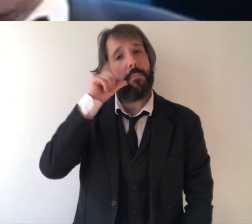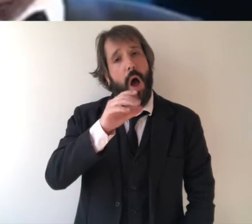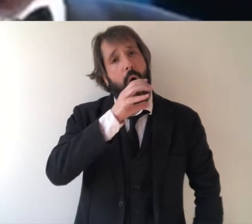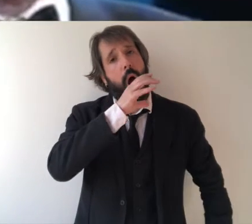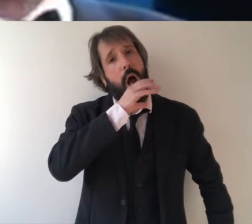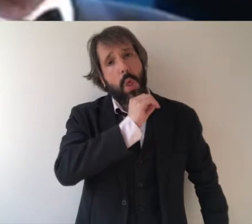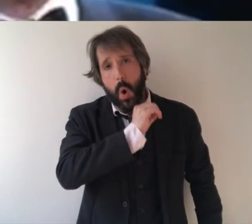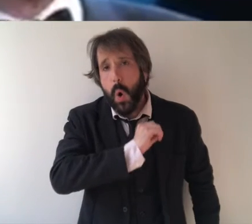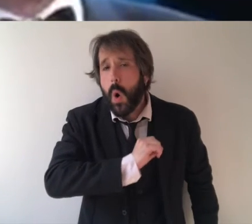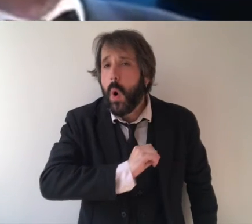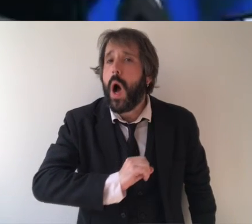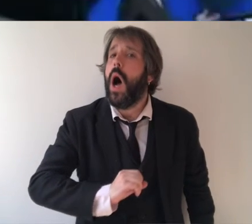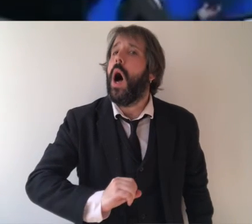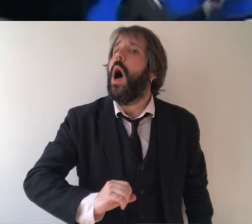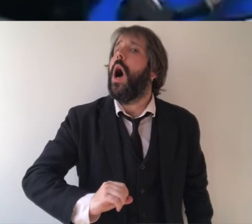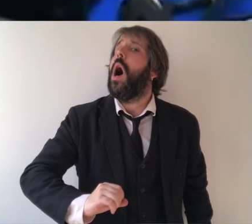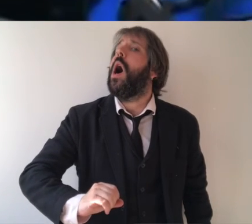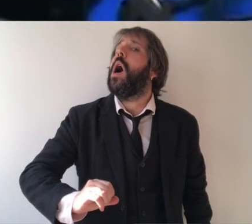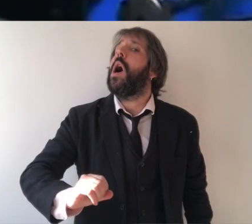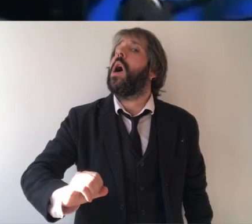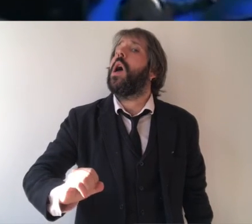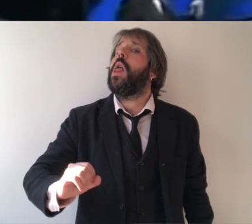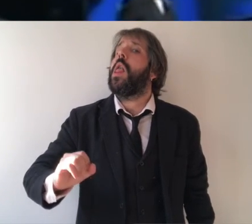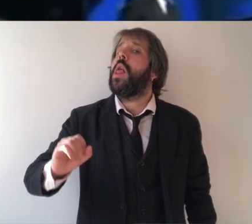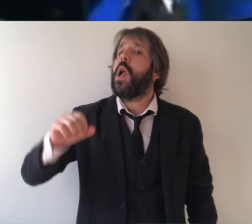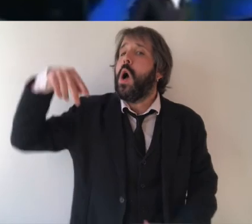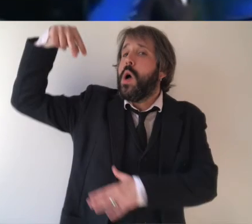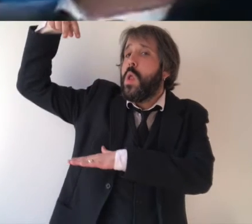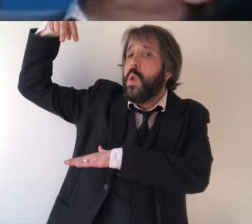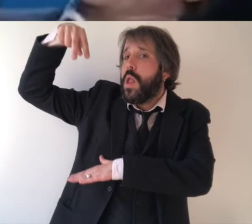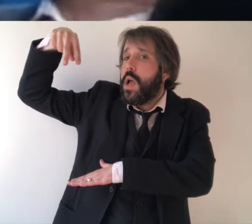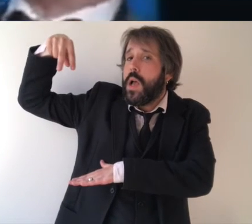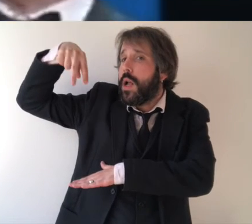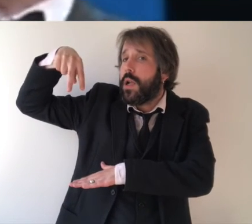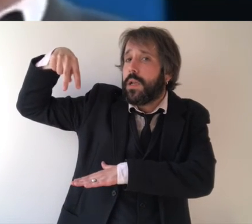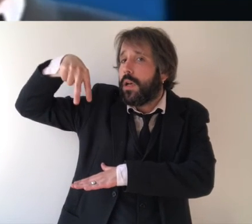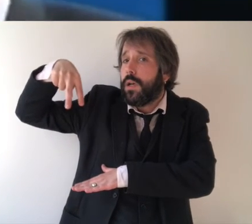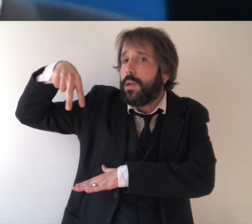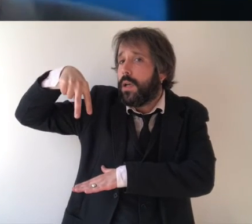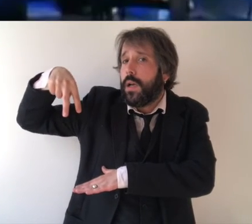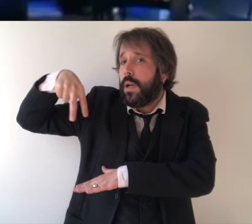Petit Papa Noël, quand tu